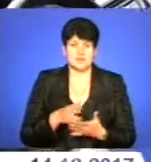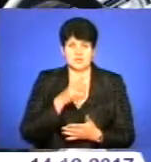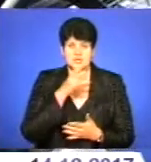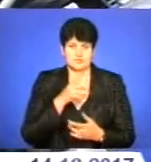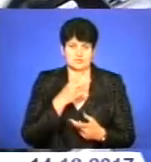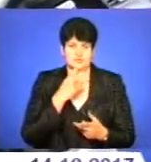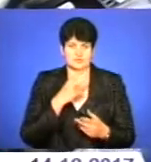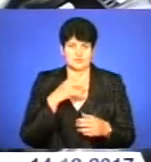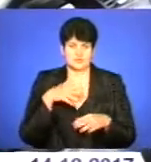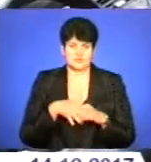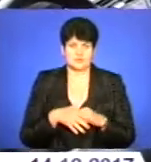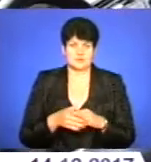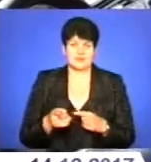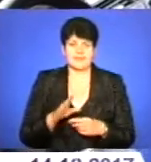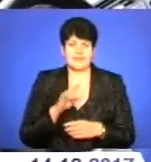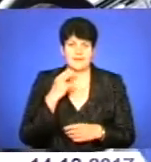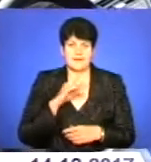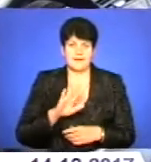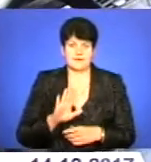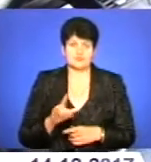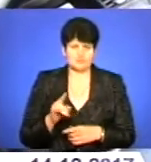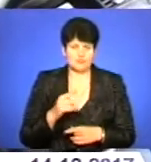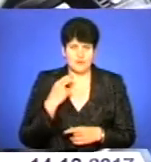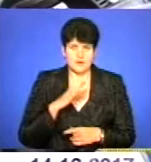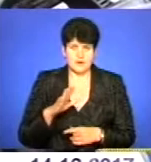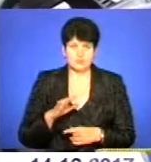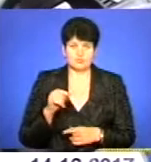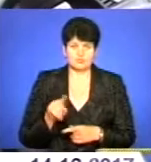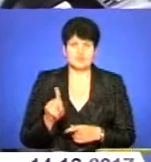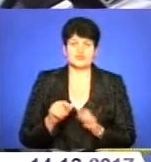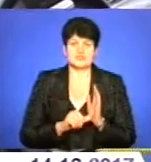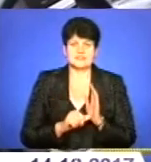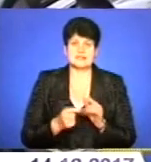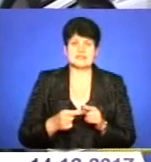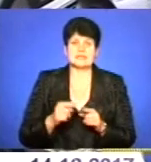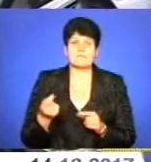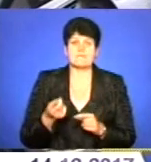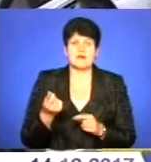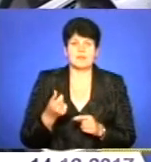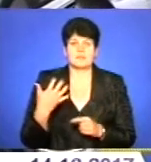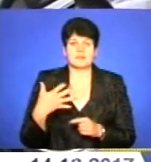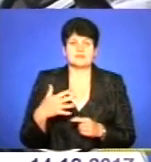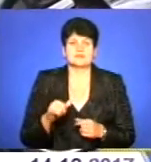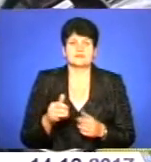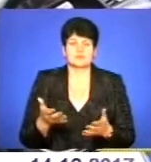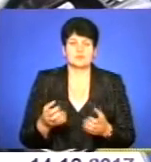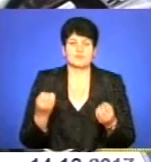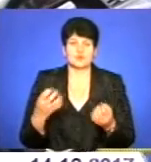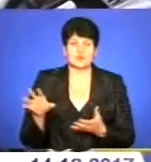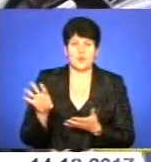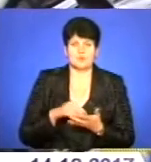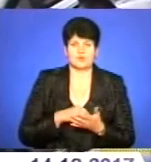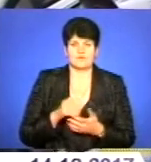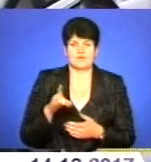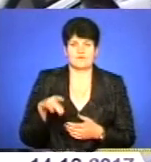дорозі. Зовсім не краще. Чому? Чому не краще? Тому що 60 – це замало. Ну а 50 куди не йшло? Ми просто копіюємо Європу.